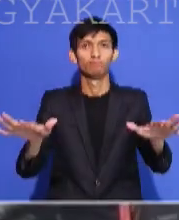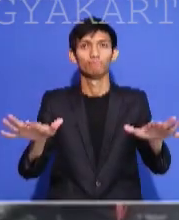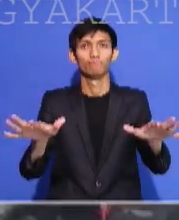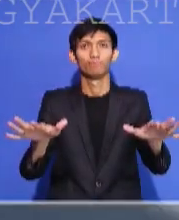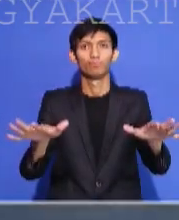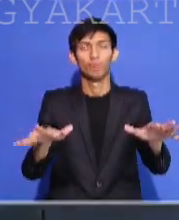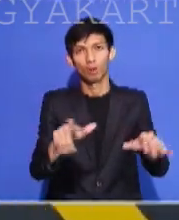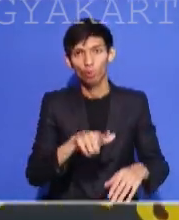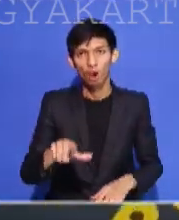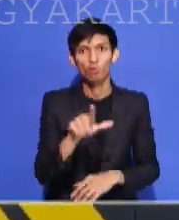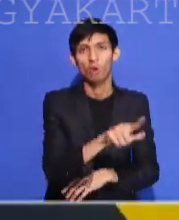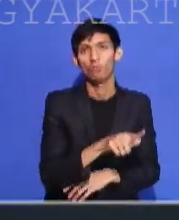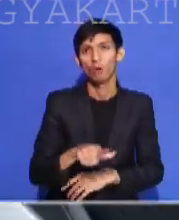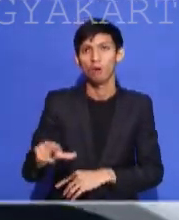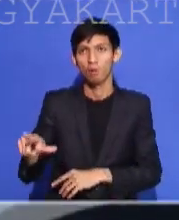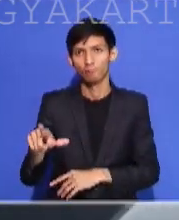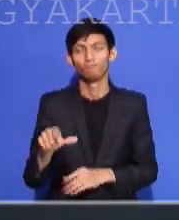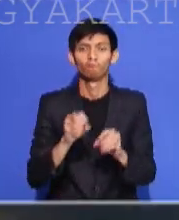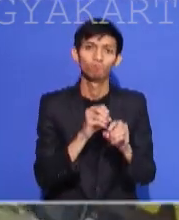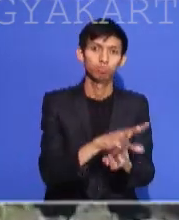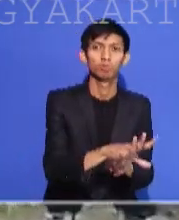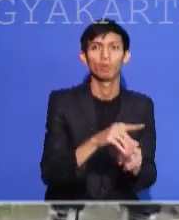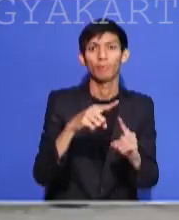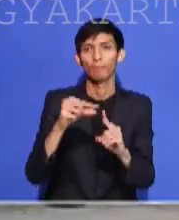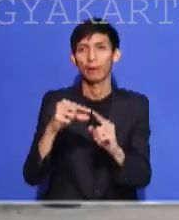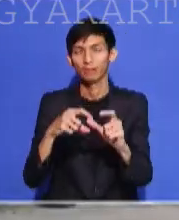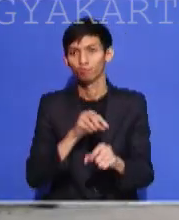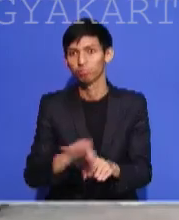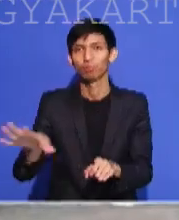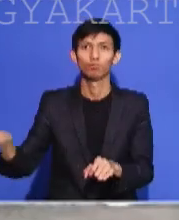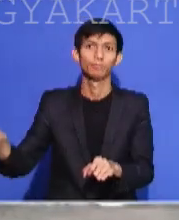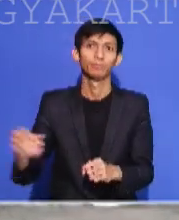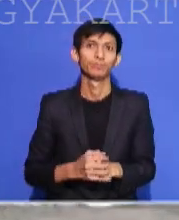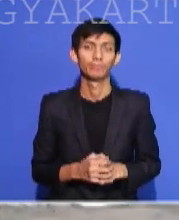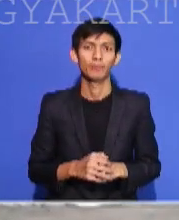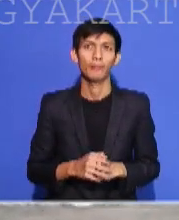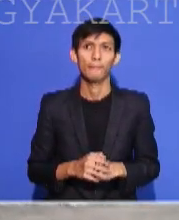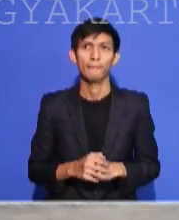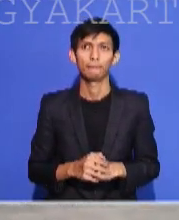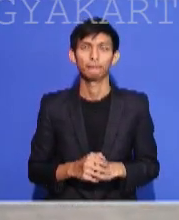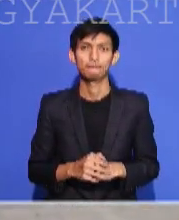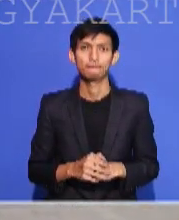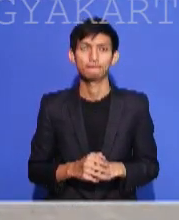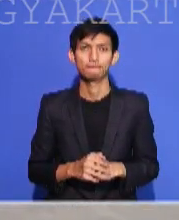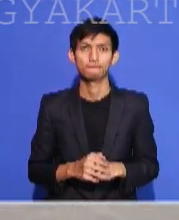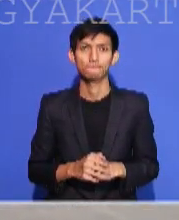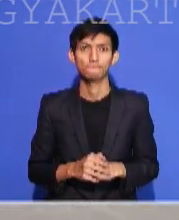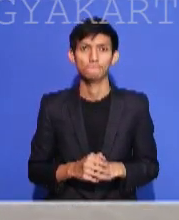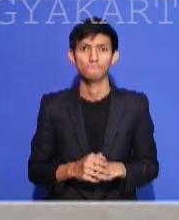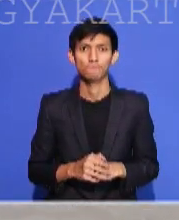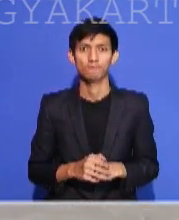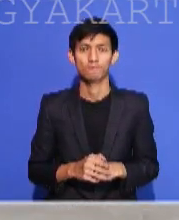kalurahan hingga ke seluruh tempat pemungutan suara. Dari Gunung Kidul, Aditya Putratama melaporkan.